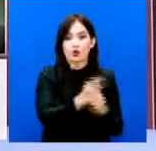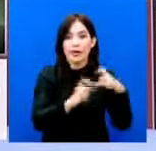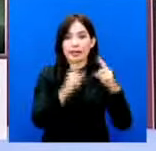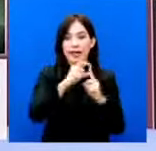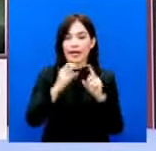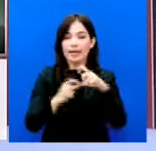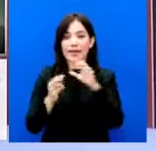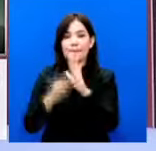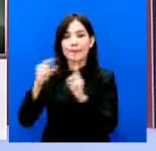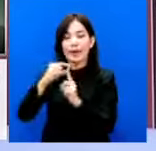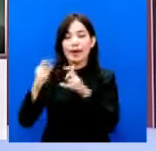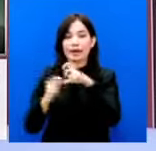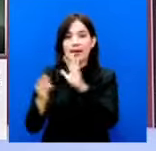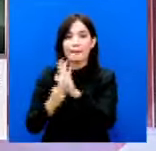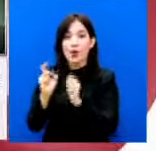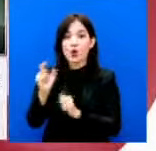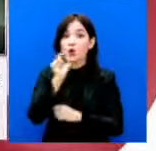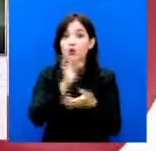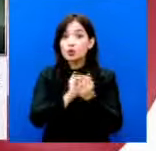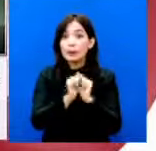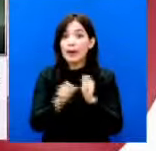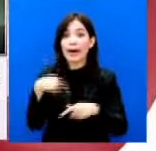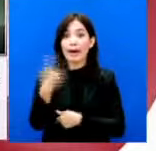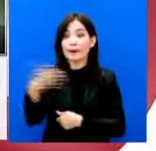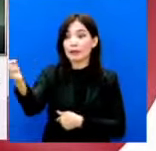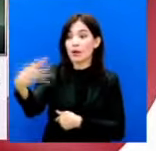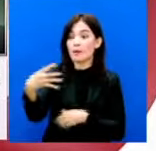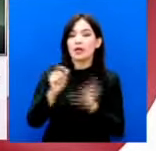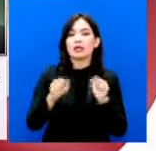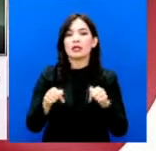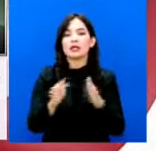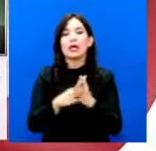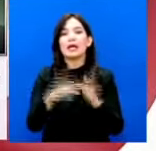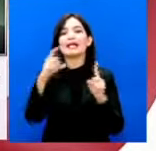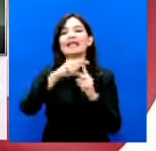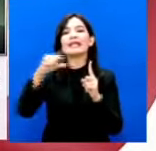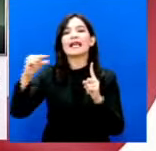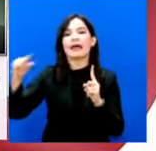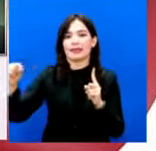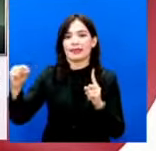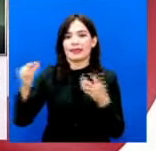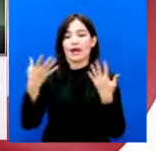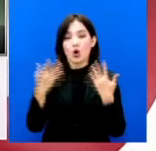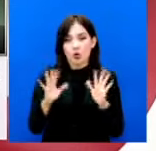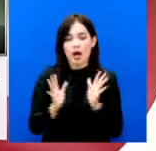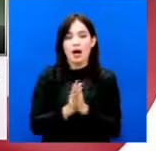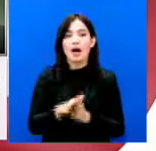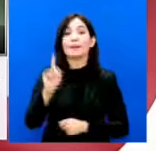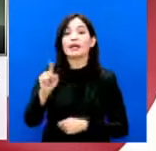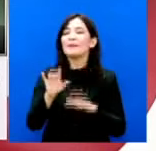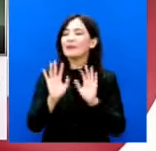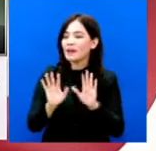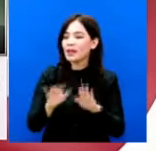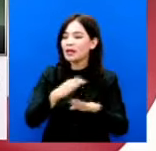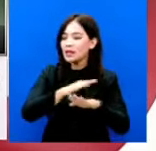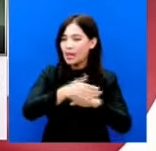SMP sampai dengan SMA. Intinya apa? Kita sudah menjawab bahwa sekarang sudah era digitalisasi. Mulai pertama harus kita pelan-pelan